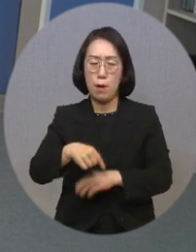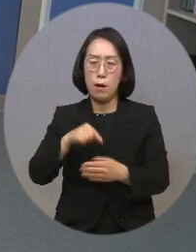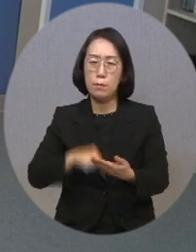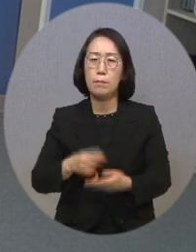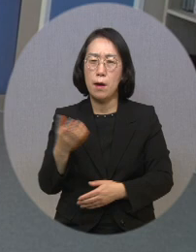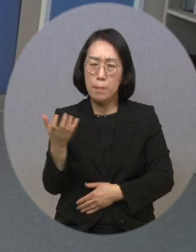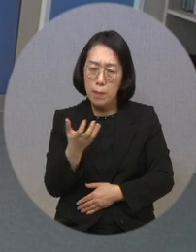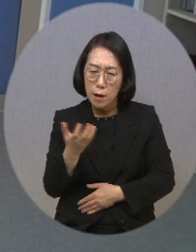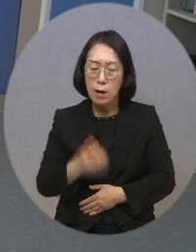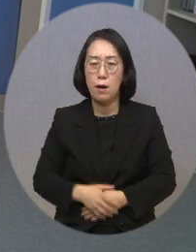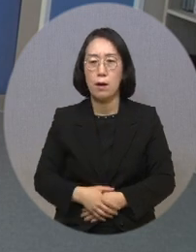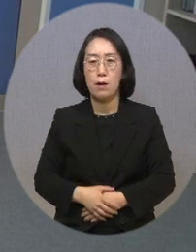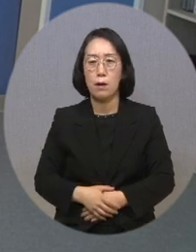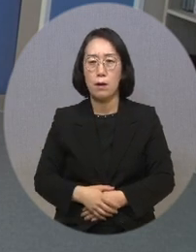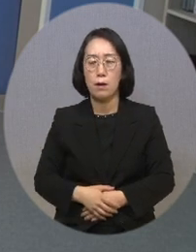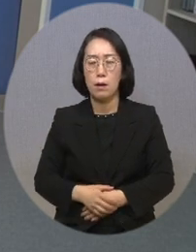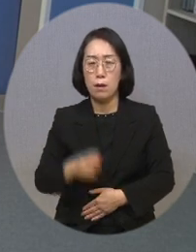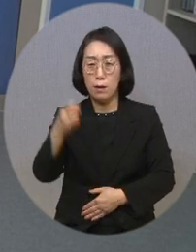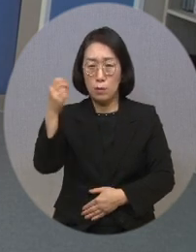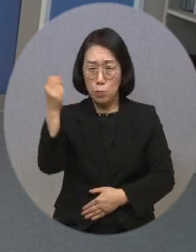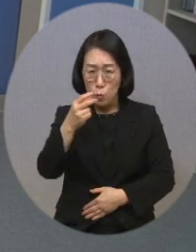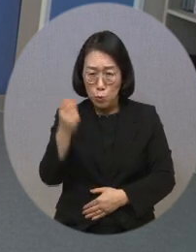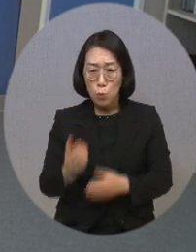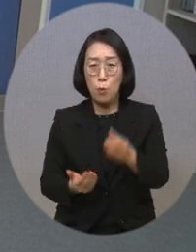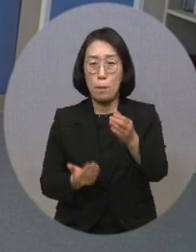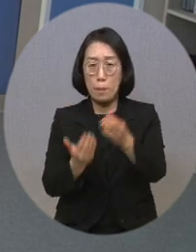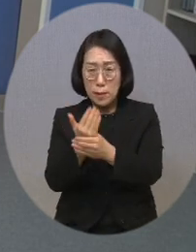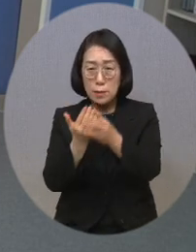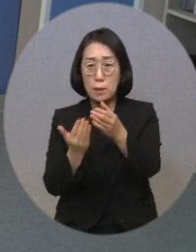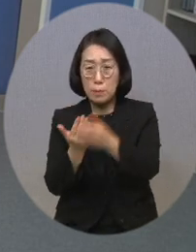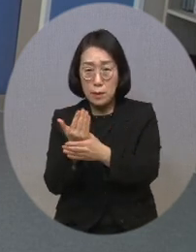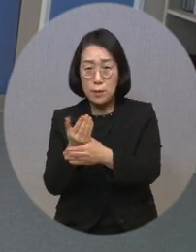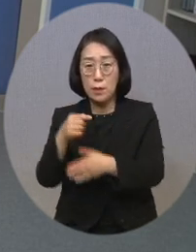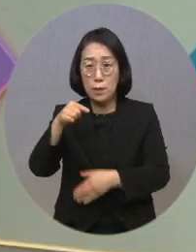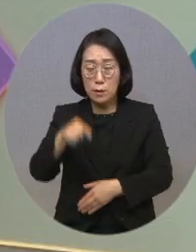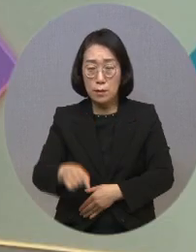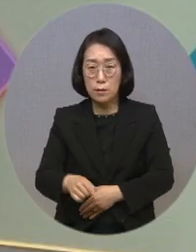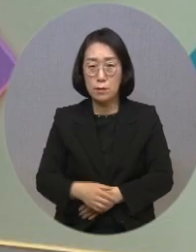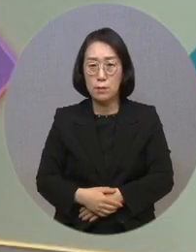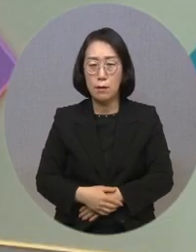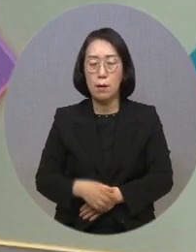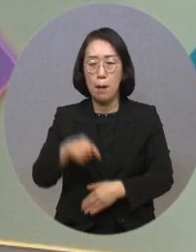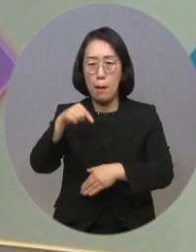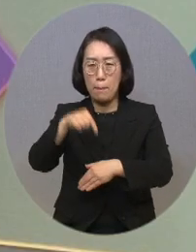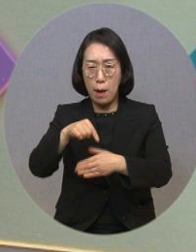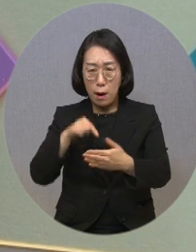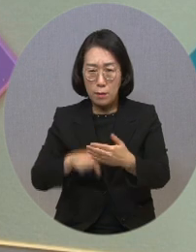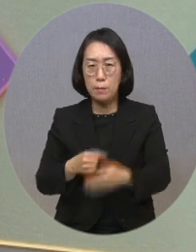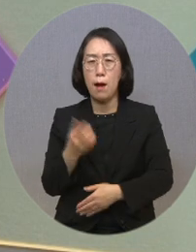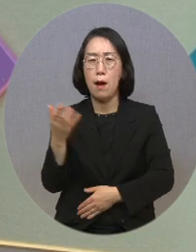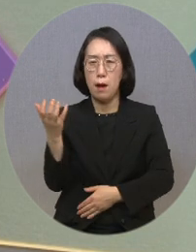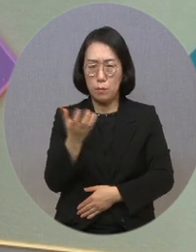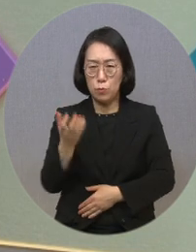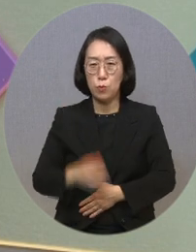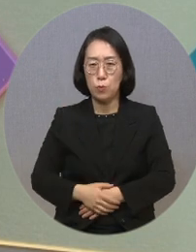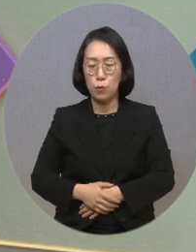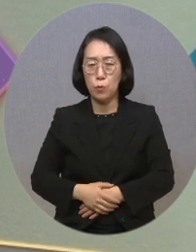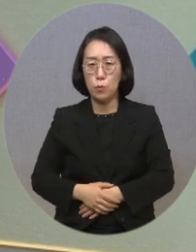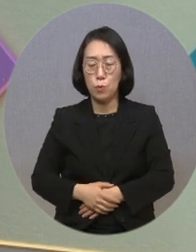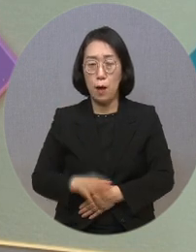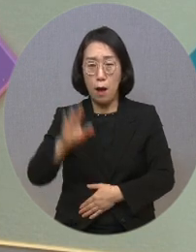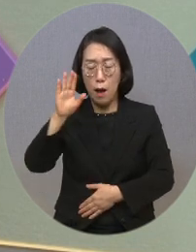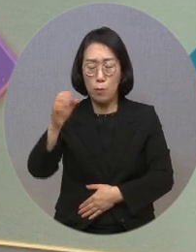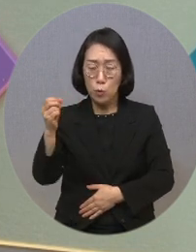지역에서 이렇게 반복적으로 일어나고 있다는 것에 대해서 대단히 마음이 아프고 다시는 그런 일들이 좀